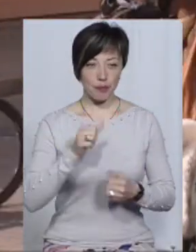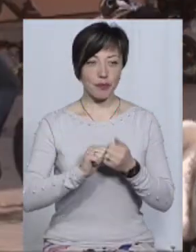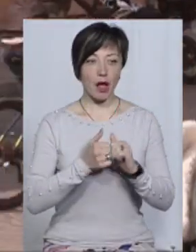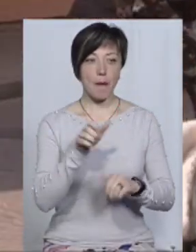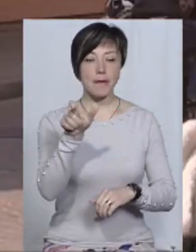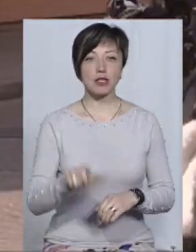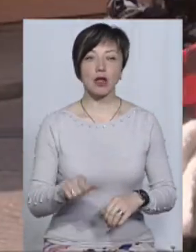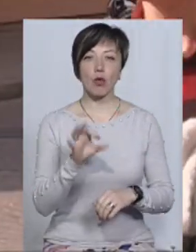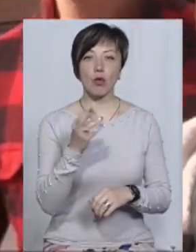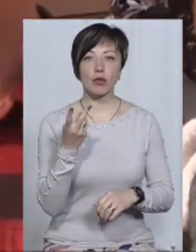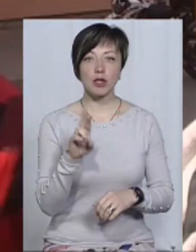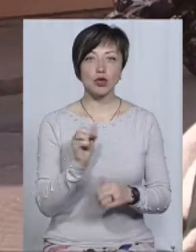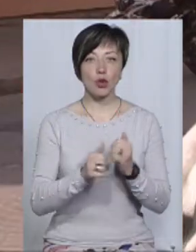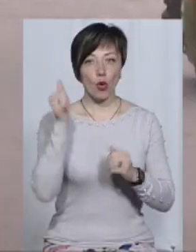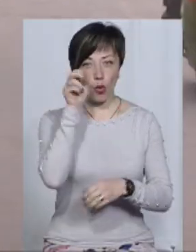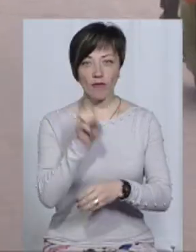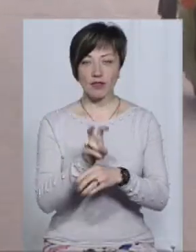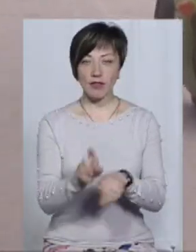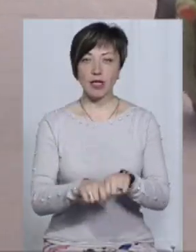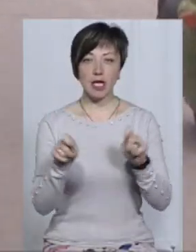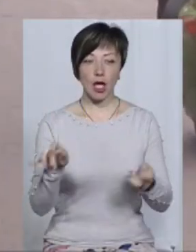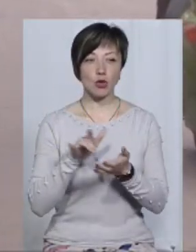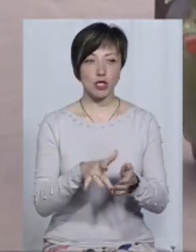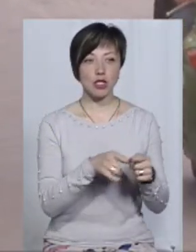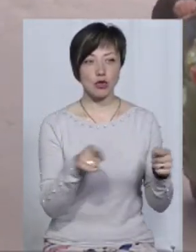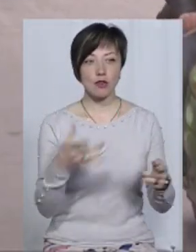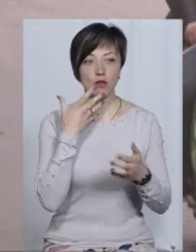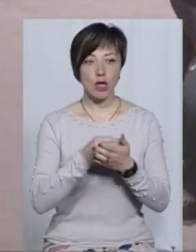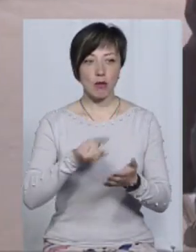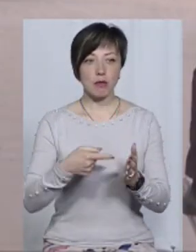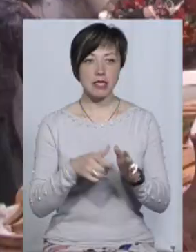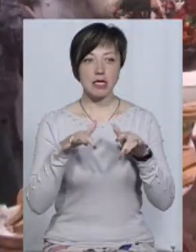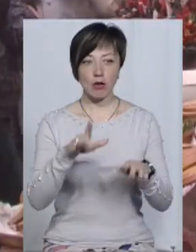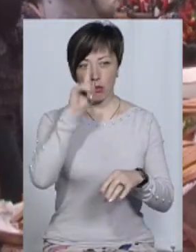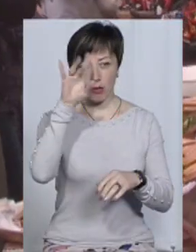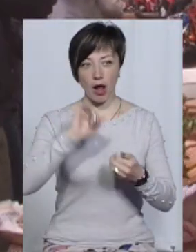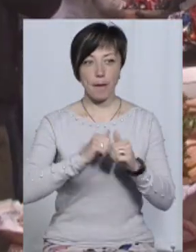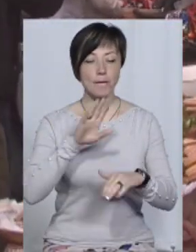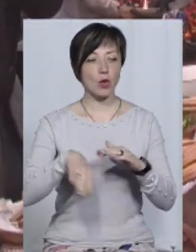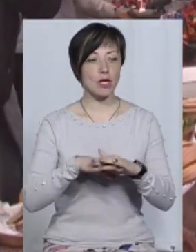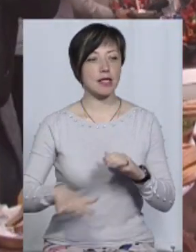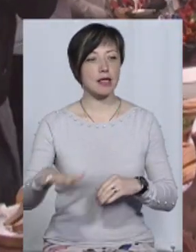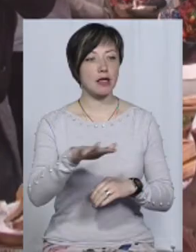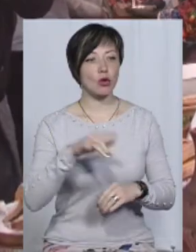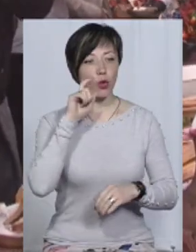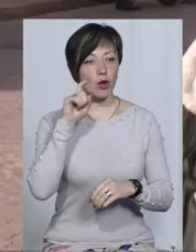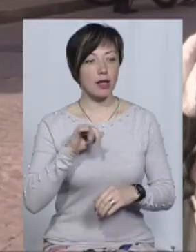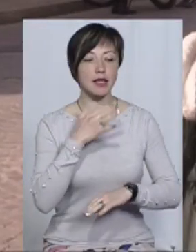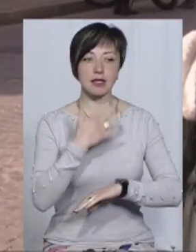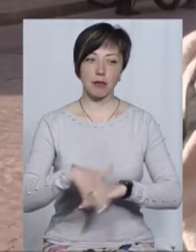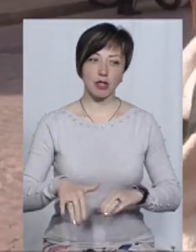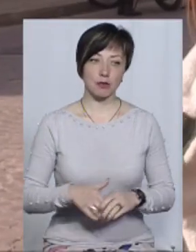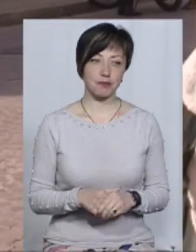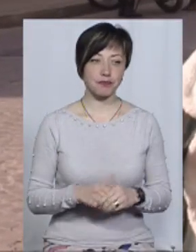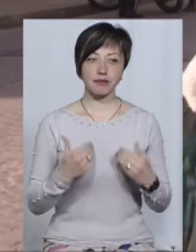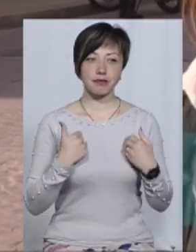Кам'янчанка Ольга щороку відвідує відкриття туристичного сезону у своєму місті. Каже, заходи популяризують Кам'янець-Подільський на території України та й за межами.